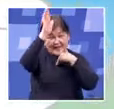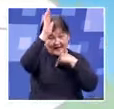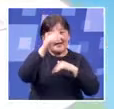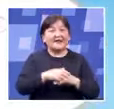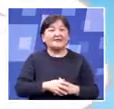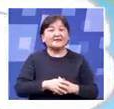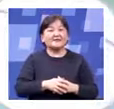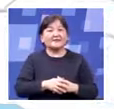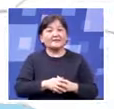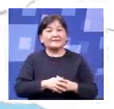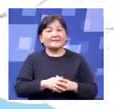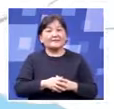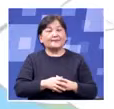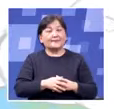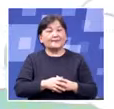тахианаас